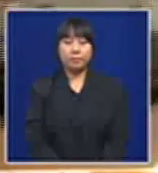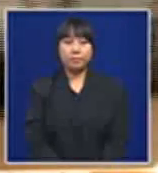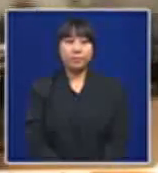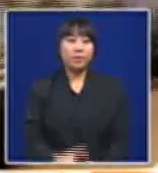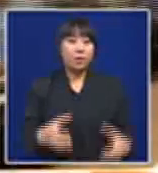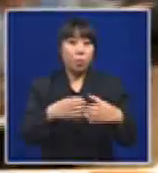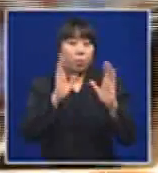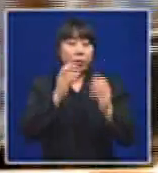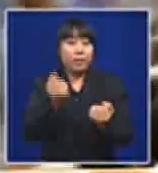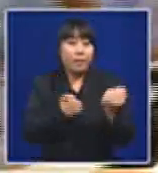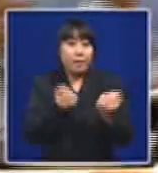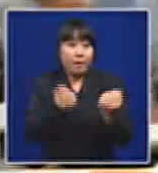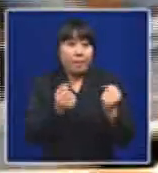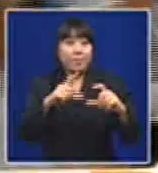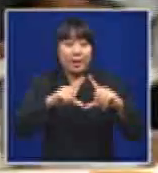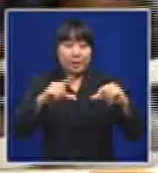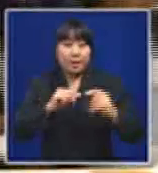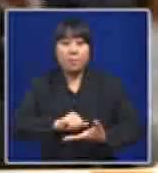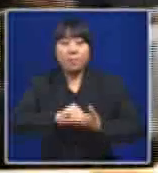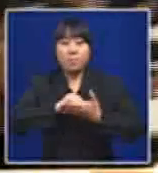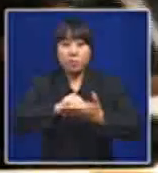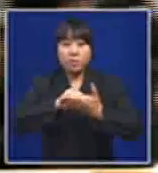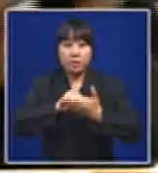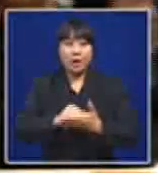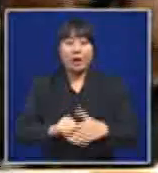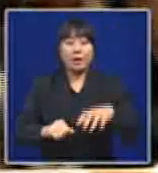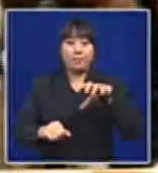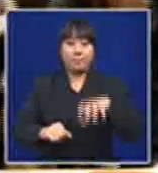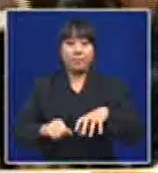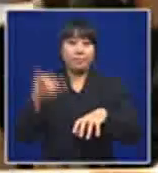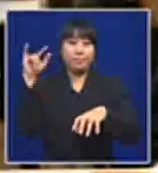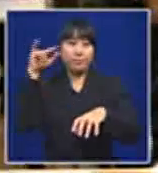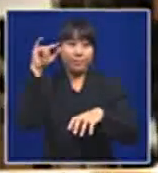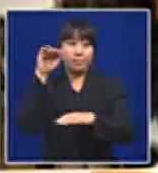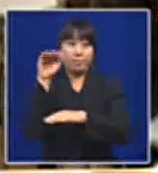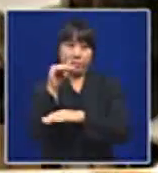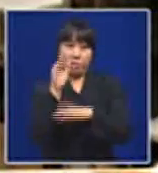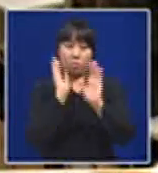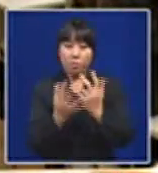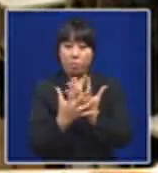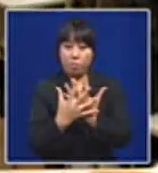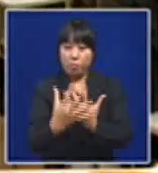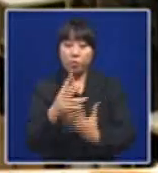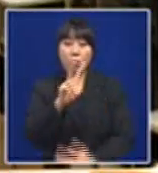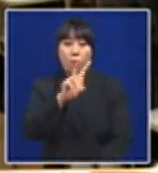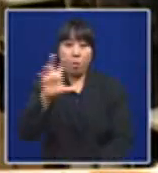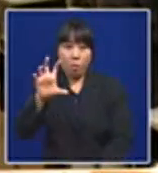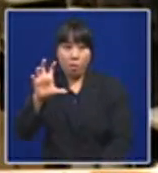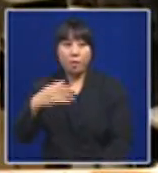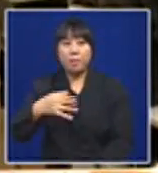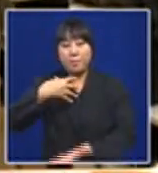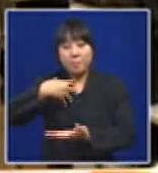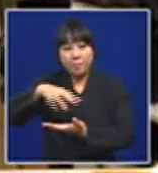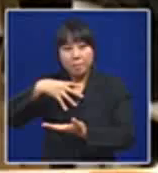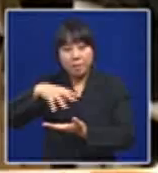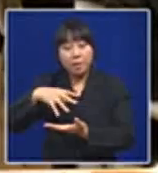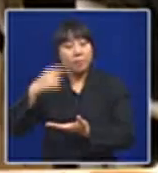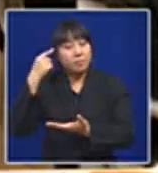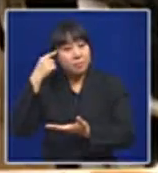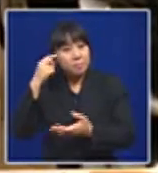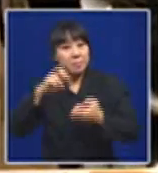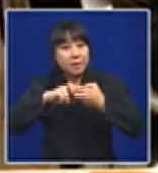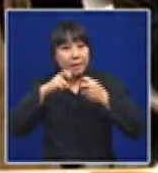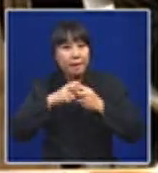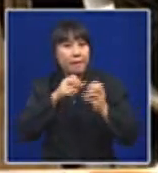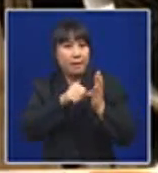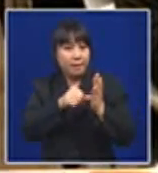กลุ่มคนขับรถแท็กซี่ที่ให้บริการภายในท่าอากาศยานสุวรรณภูมิราว200คนถูกนำเข้ามาชี้แจงแนวทางแก้ไขปัญหาแท็ก